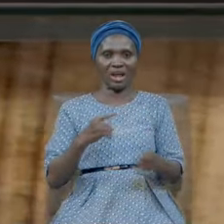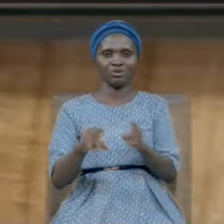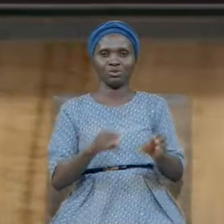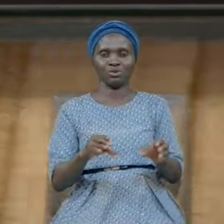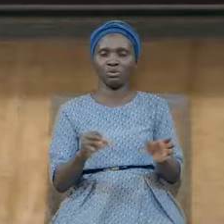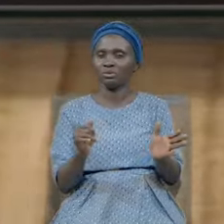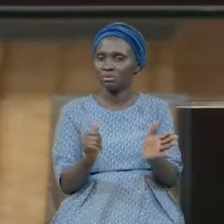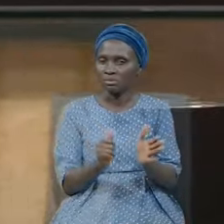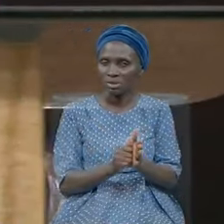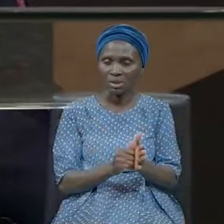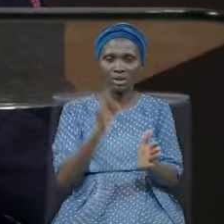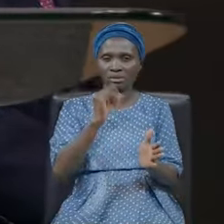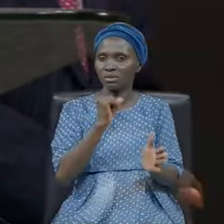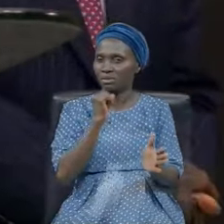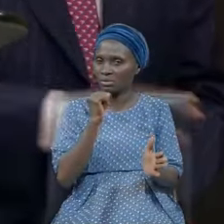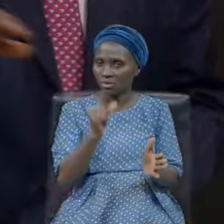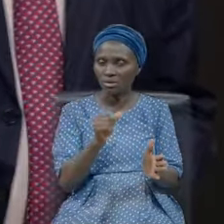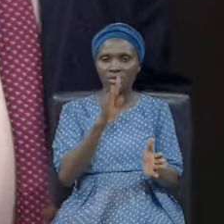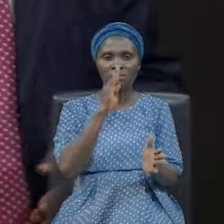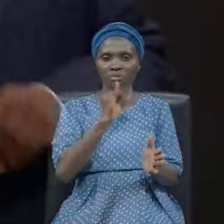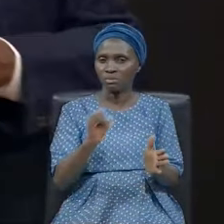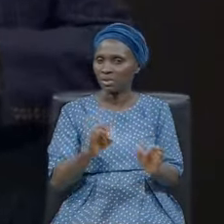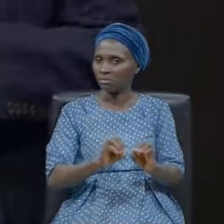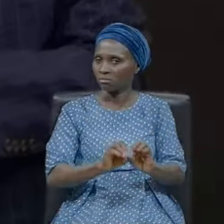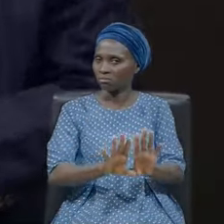aux Hébreux. Hébreux chapitre 10,